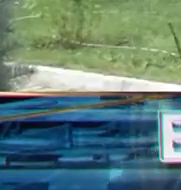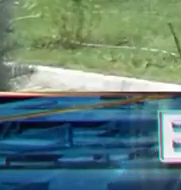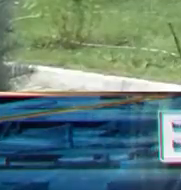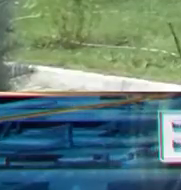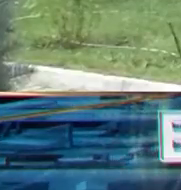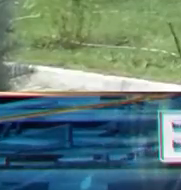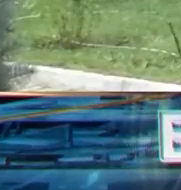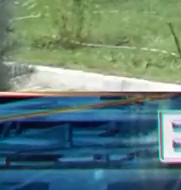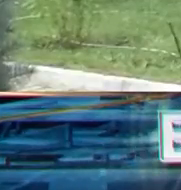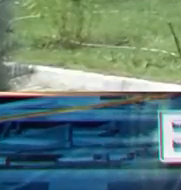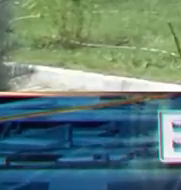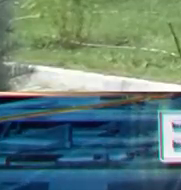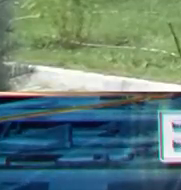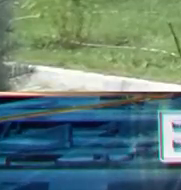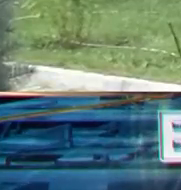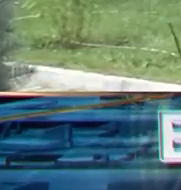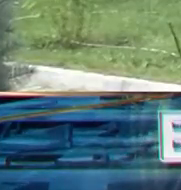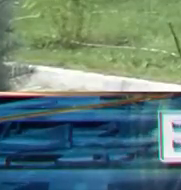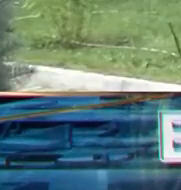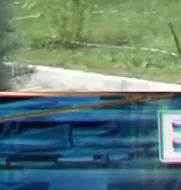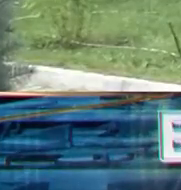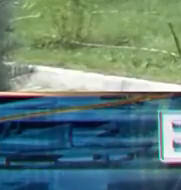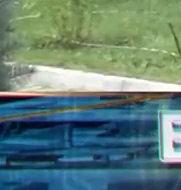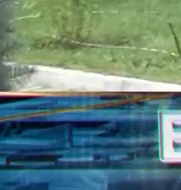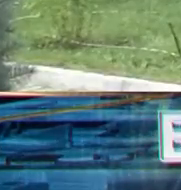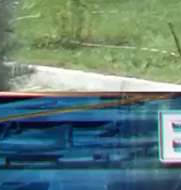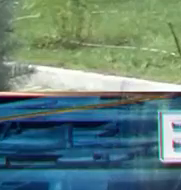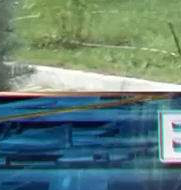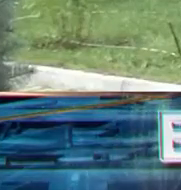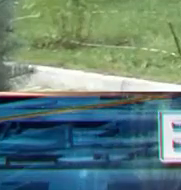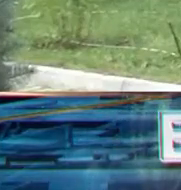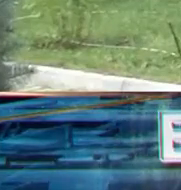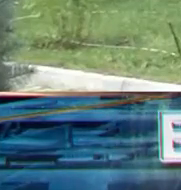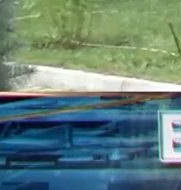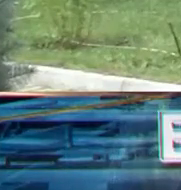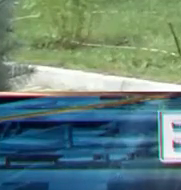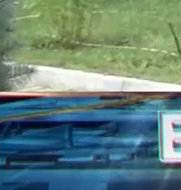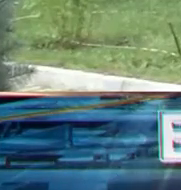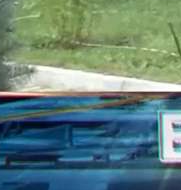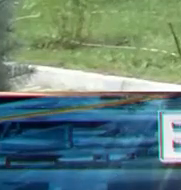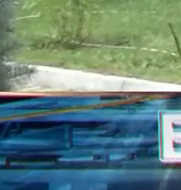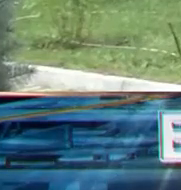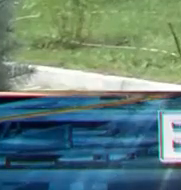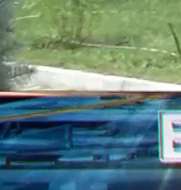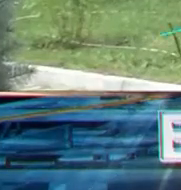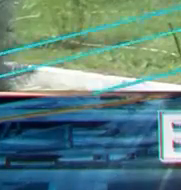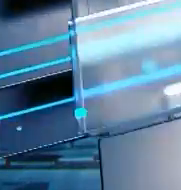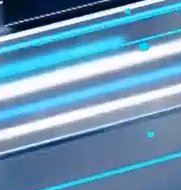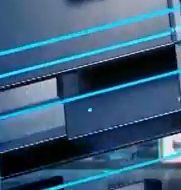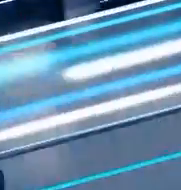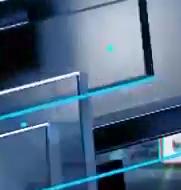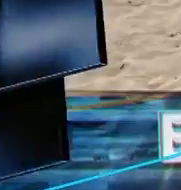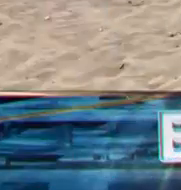балалардың ата-аналарының ЕЦП арқылы құжаттар тапсырылады. Қазіргі күнге уже портал жақсы жұмыс істеп тұр.